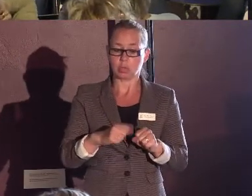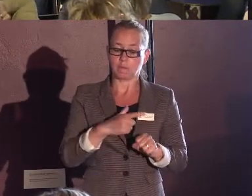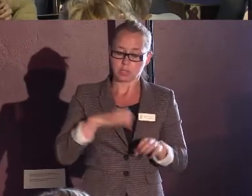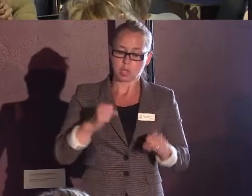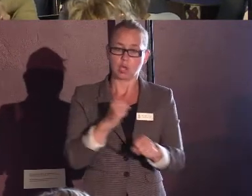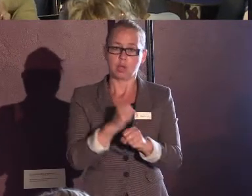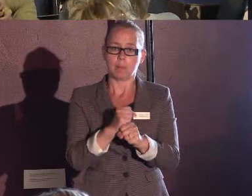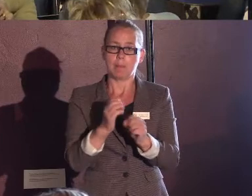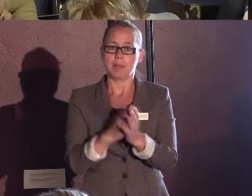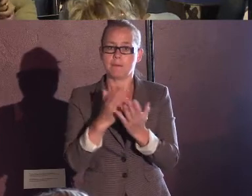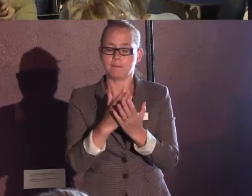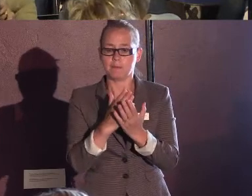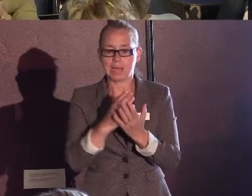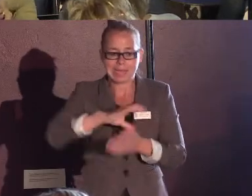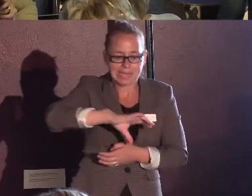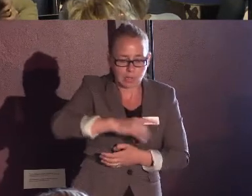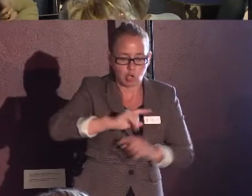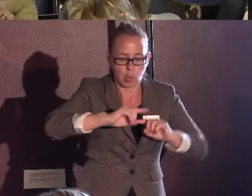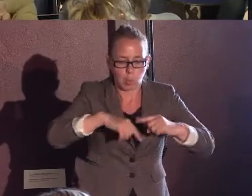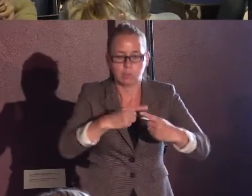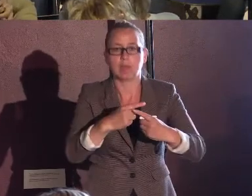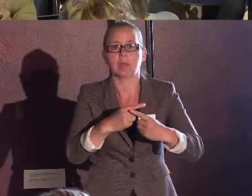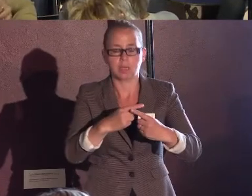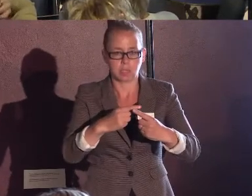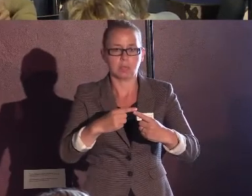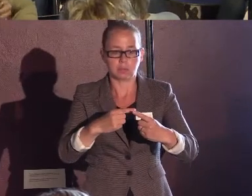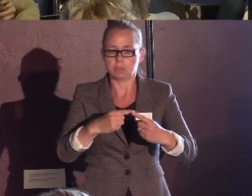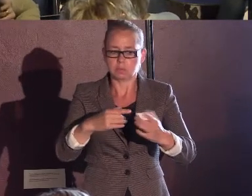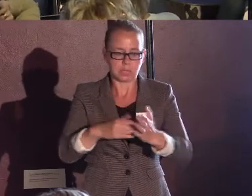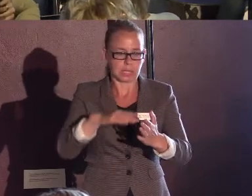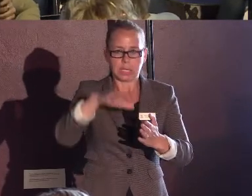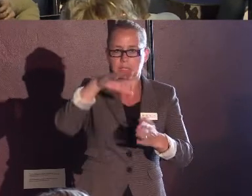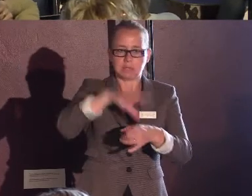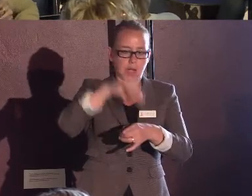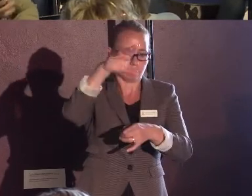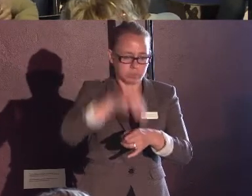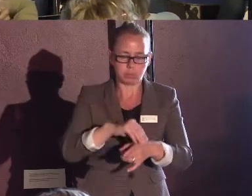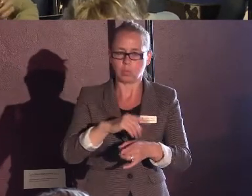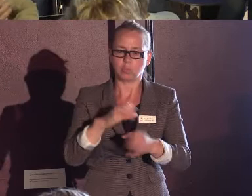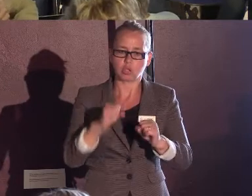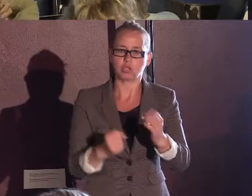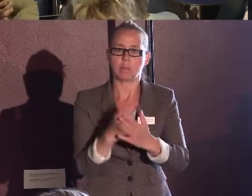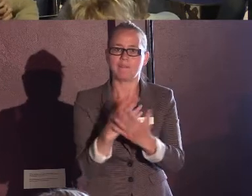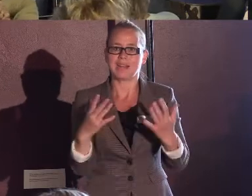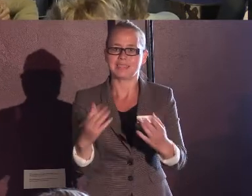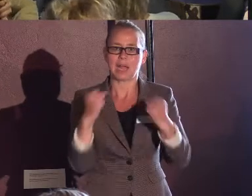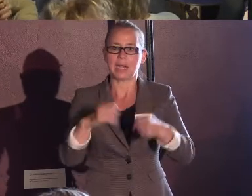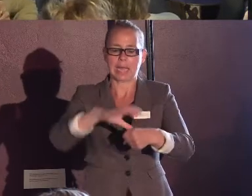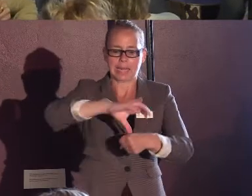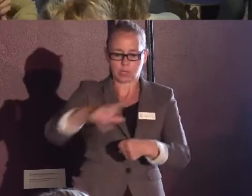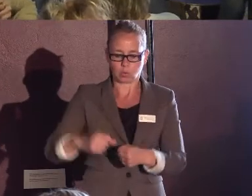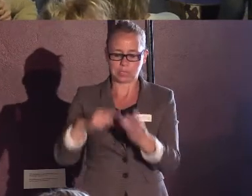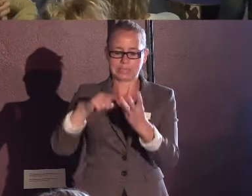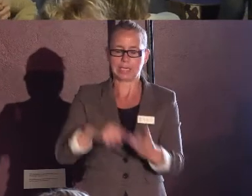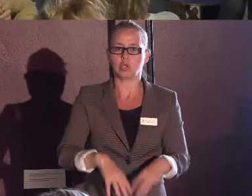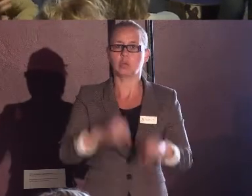jobba med regional utveckling i alla delar av landet, alltså fler starka regioner. Och vi har också ett tredje